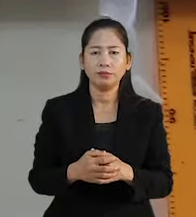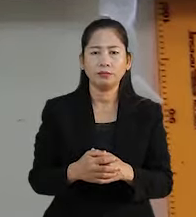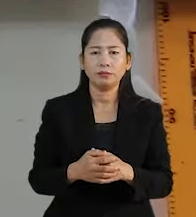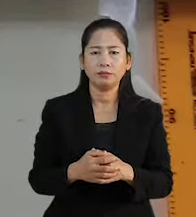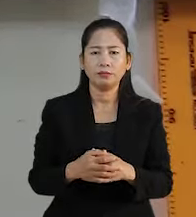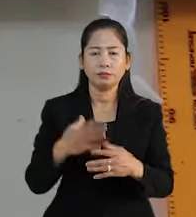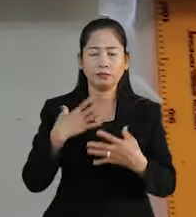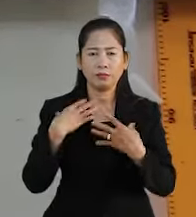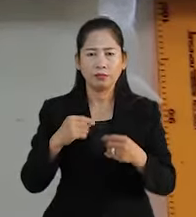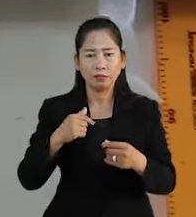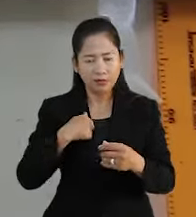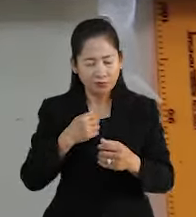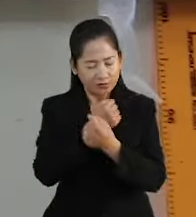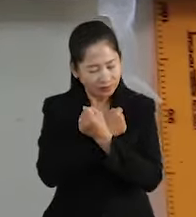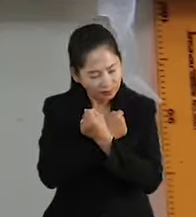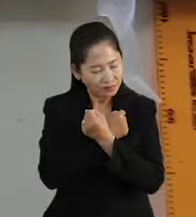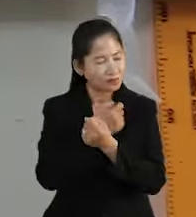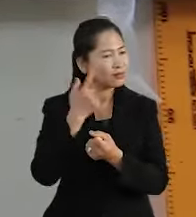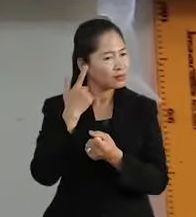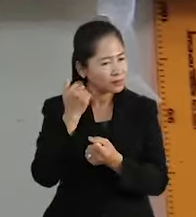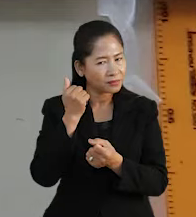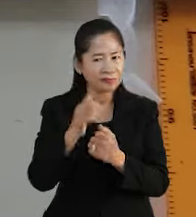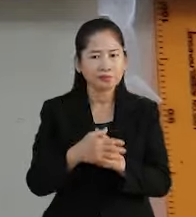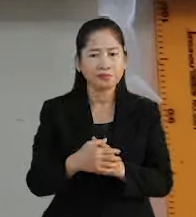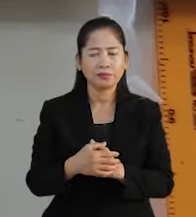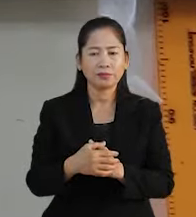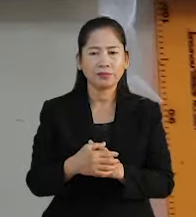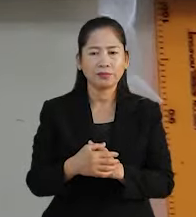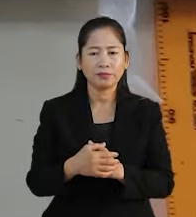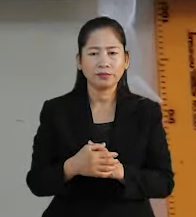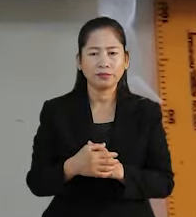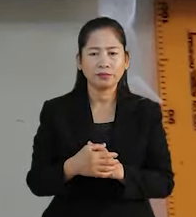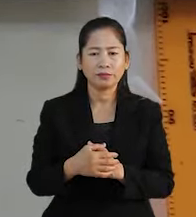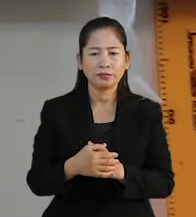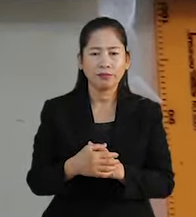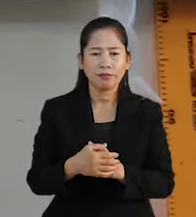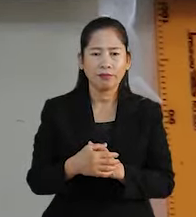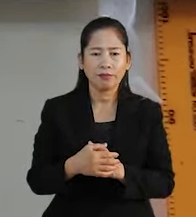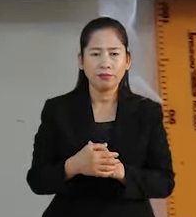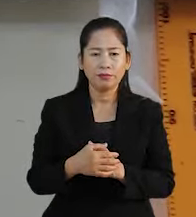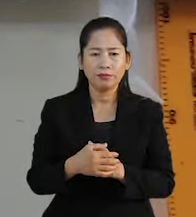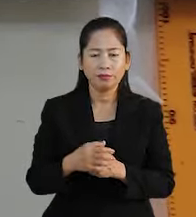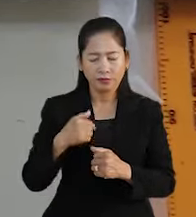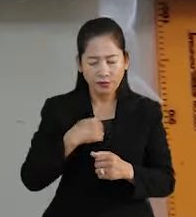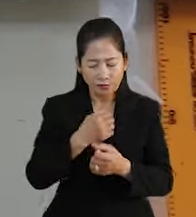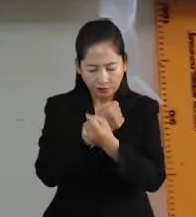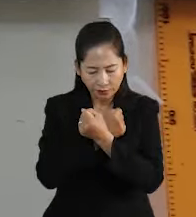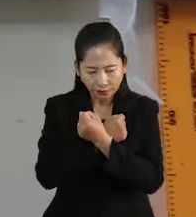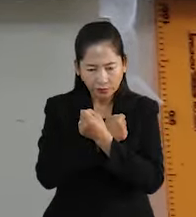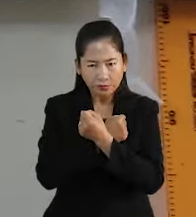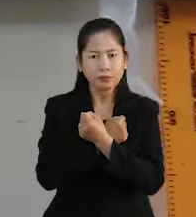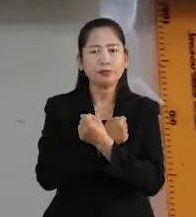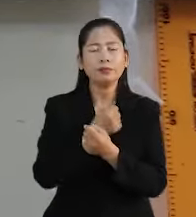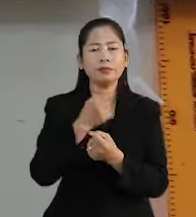ចាប់អារម្មណ៍ម្ដងកូនខ្ញុំស្រឡាញ់ម៉ាក់ខ្ញុំស្រឡាញ់ម៉ា